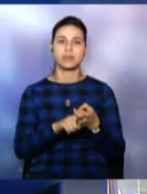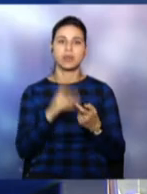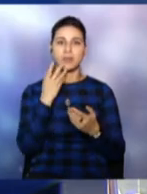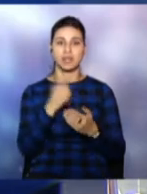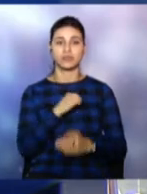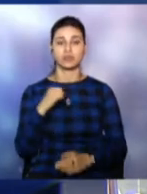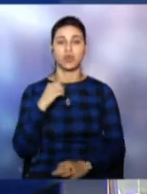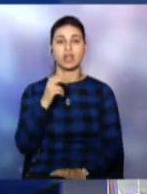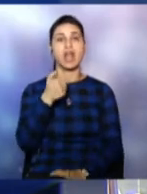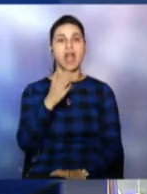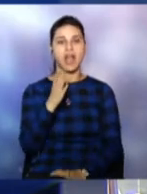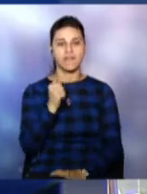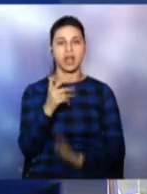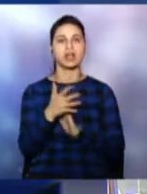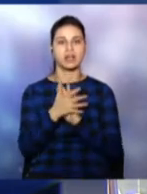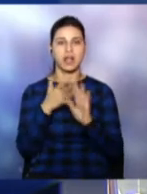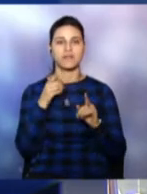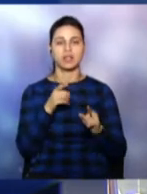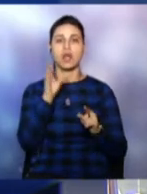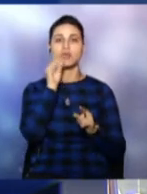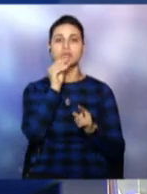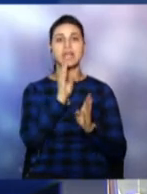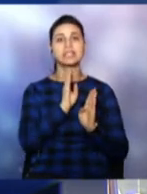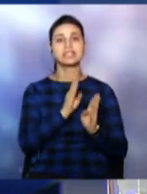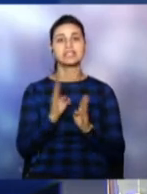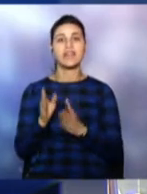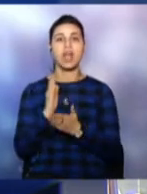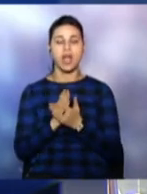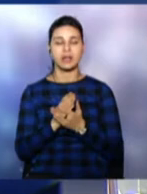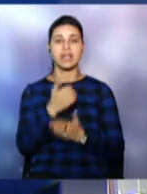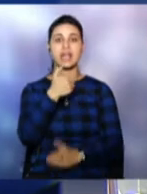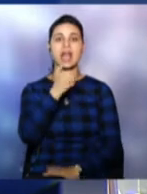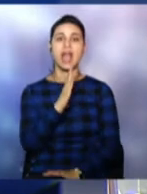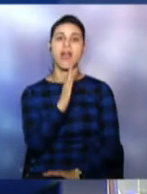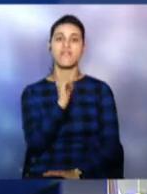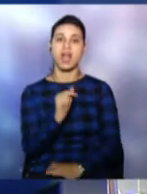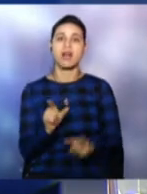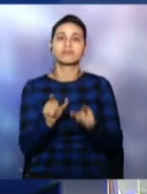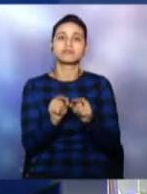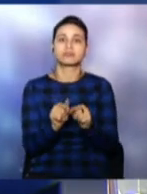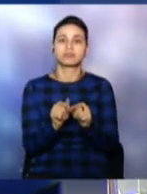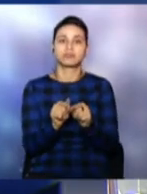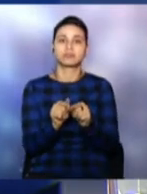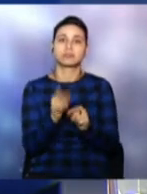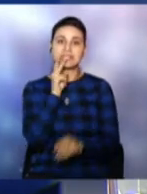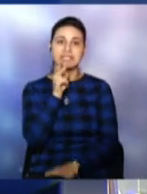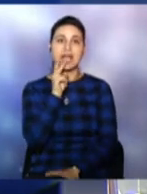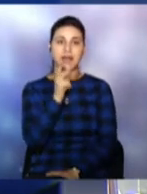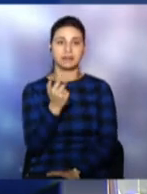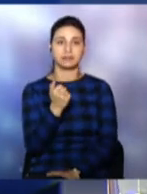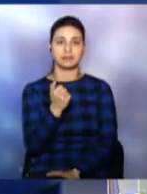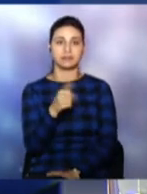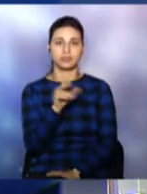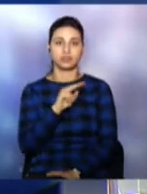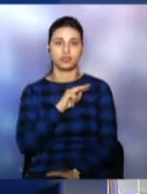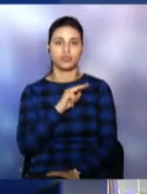საკუთრივ კოფეინზე გასაგებია. როდესაც ქცევაზეა, მაშინ ყავა დაწყვილებული სიგარეტის მოხმარებასთან,